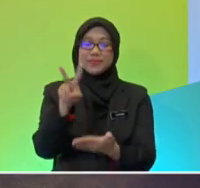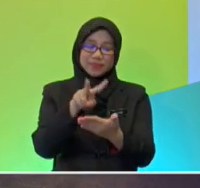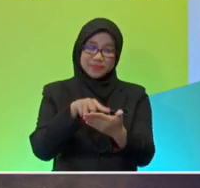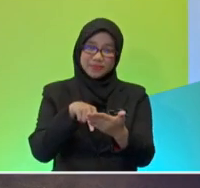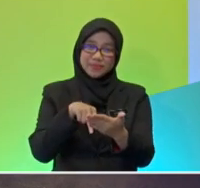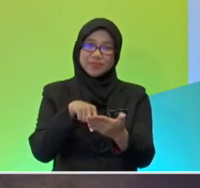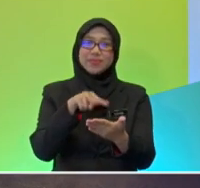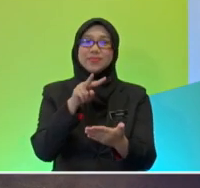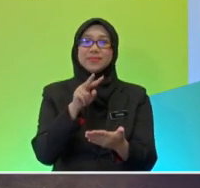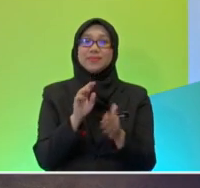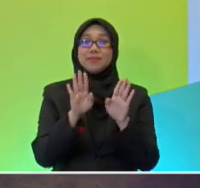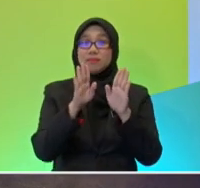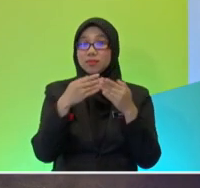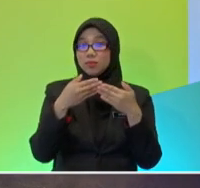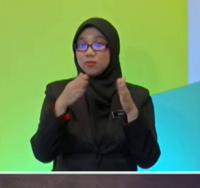oke